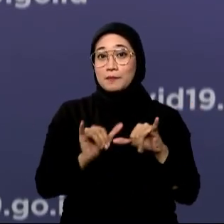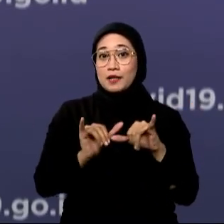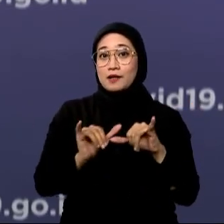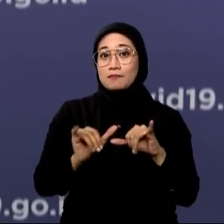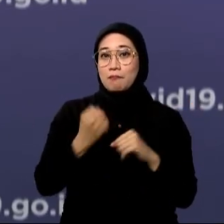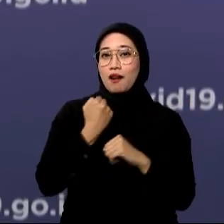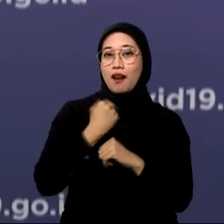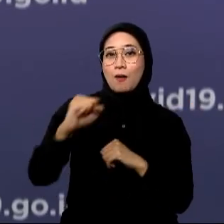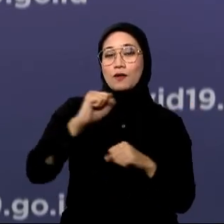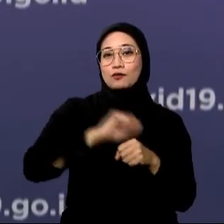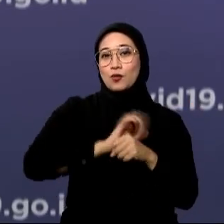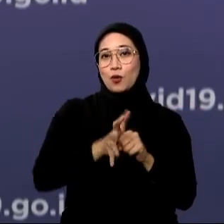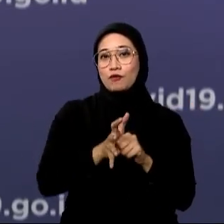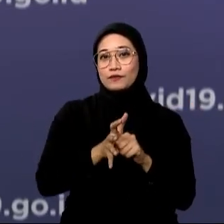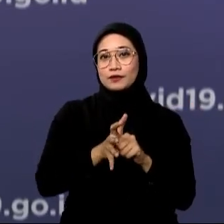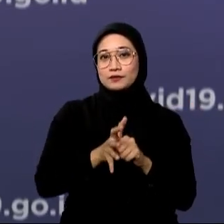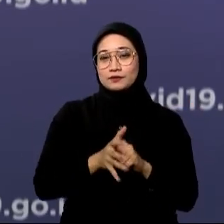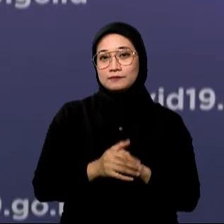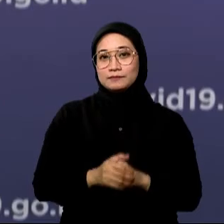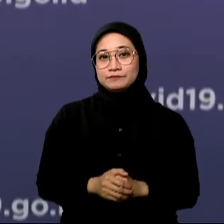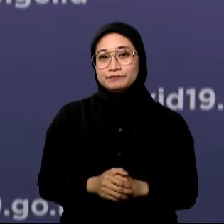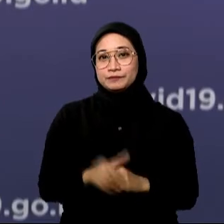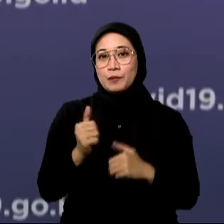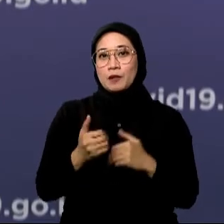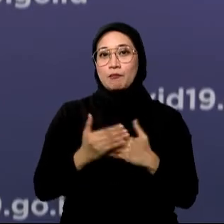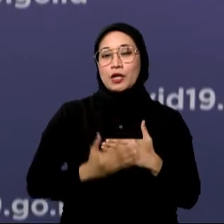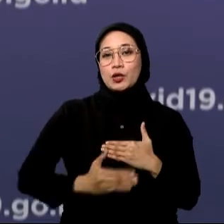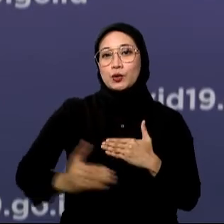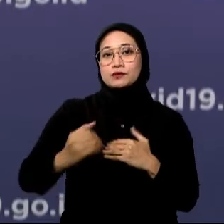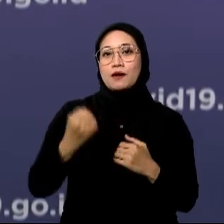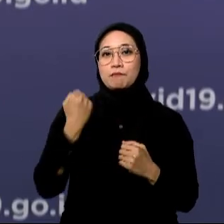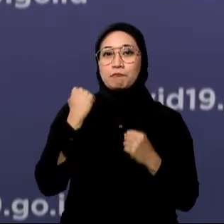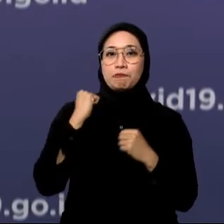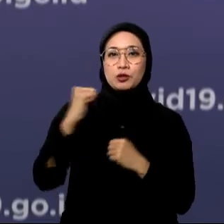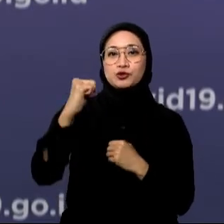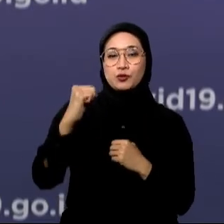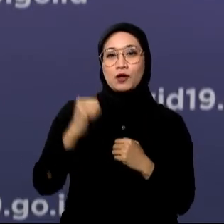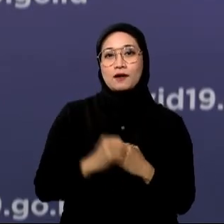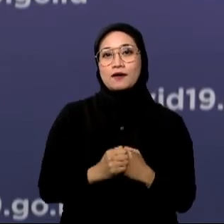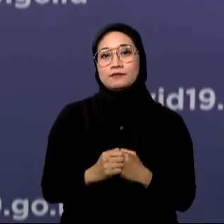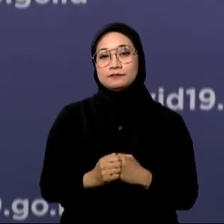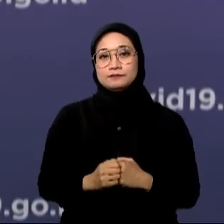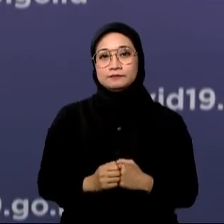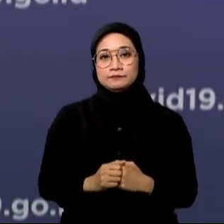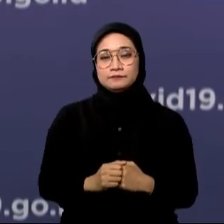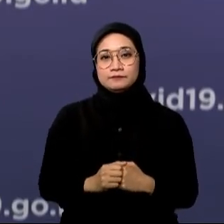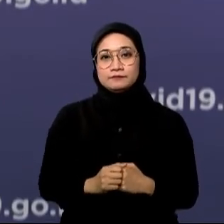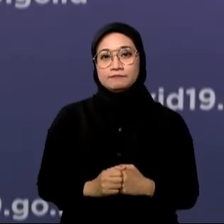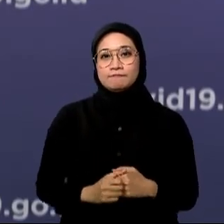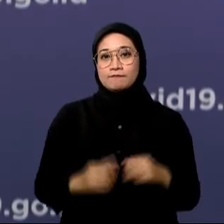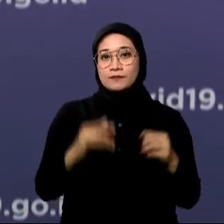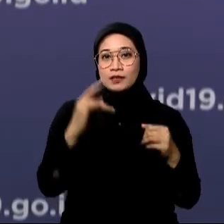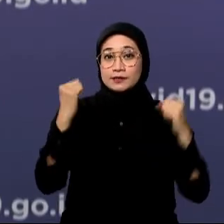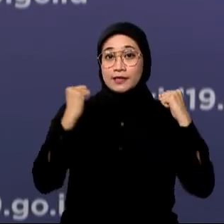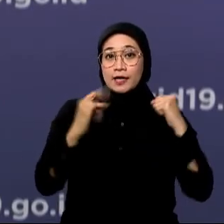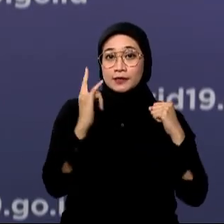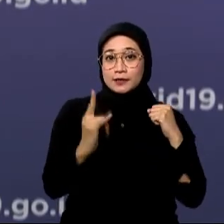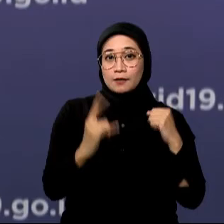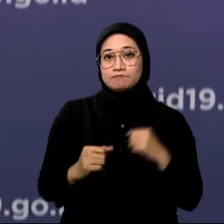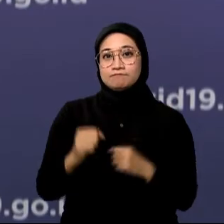COVID-19 untuk teruskan amanat mereka yang telah mendahului kita. Tetap sehat, tetap lawan